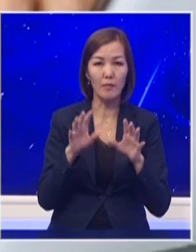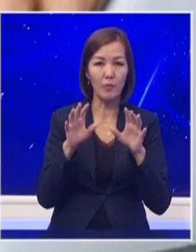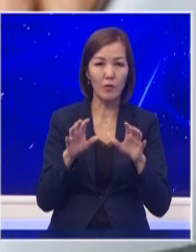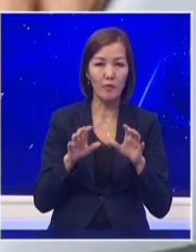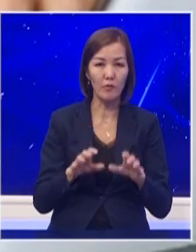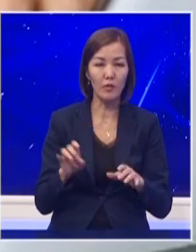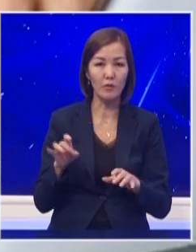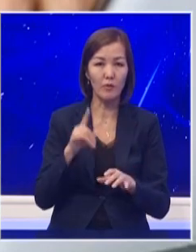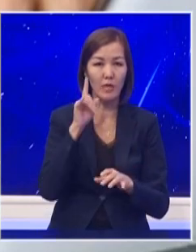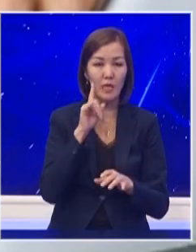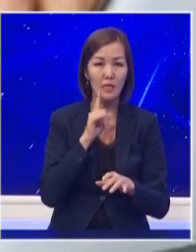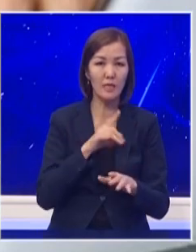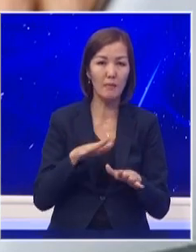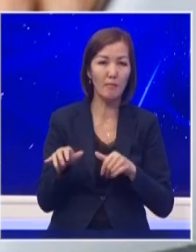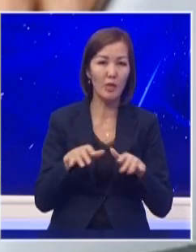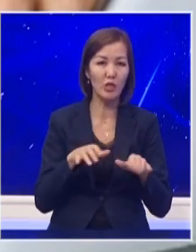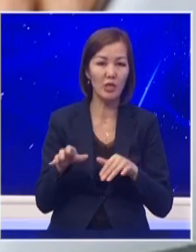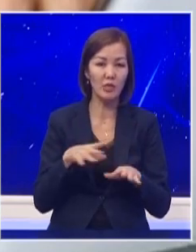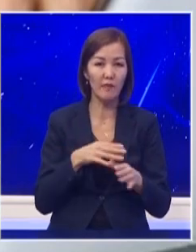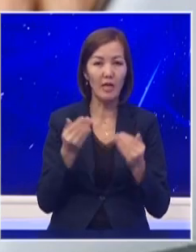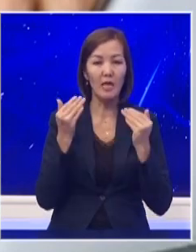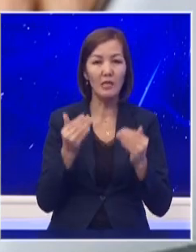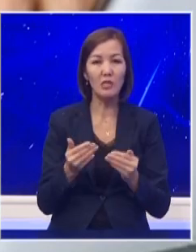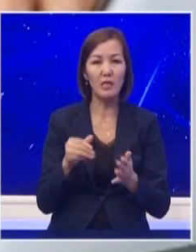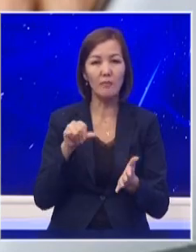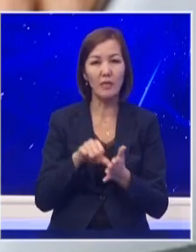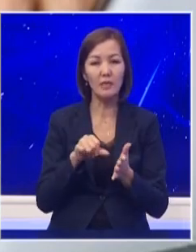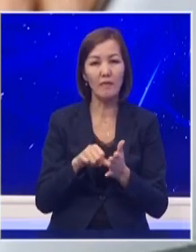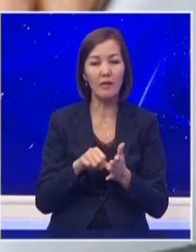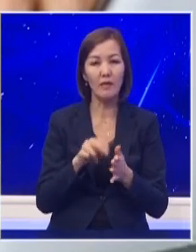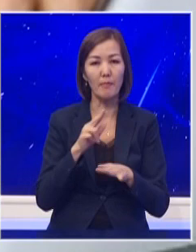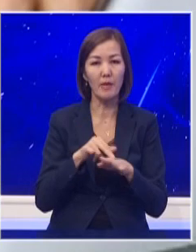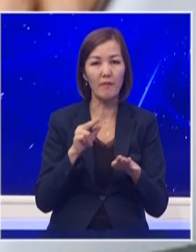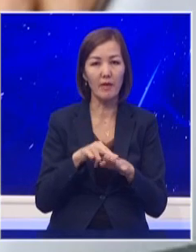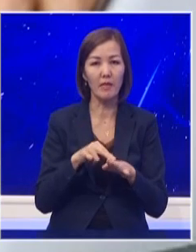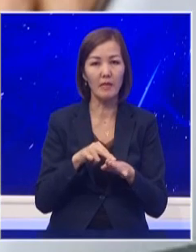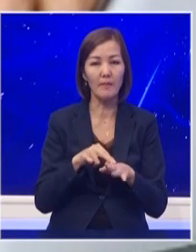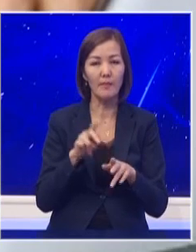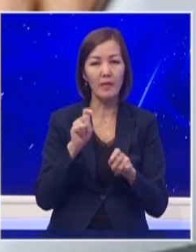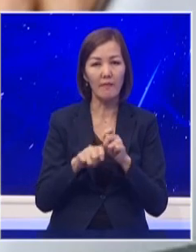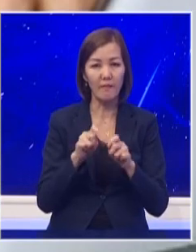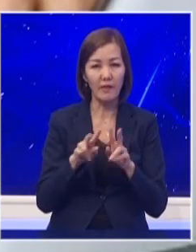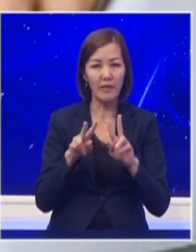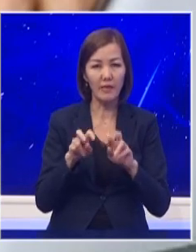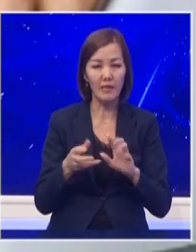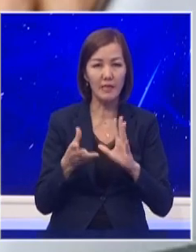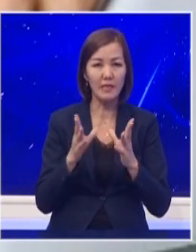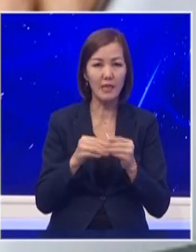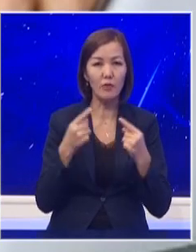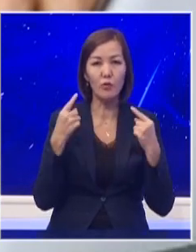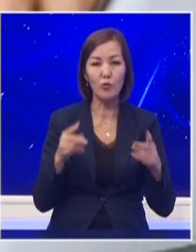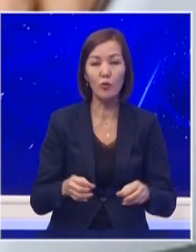Уголовного кодекса Республики Казахстан мошенничество сейчас представители правоохранительных органов выясняют причастна ли